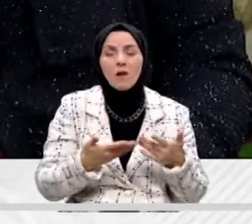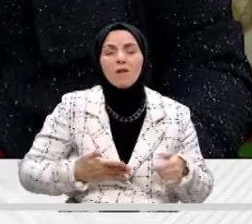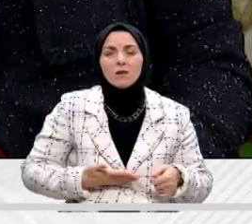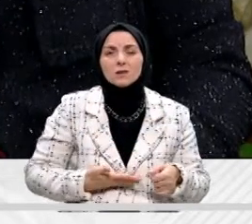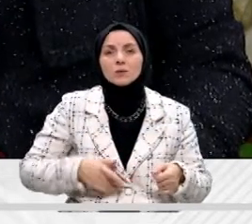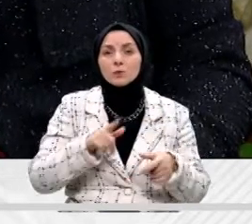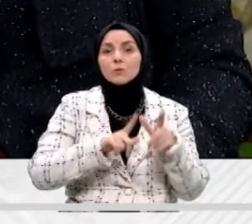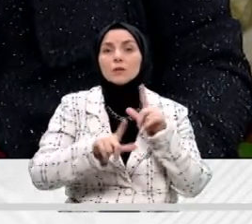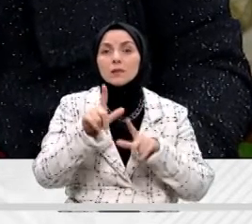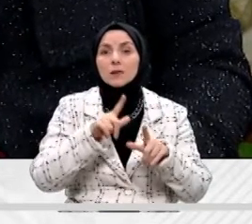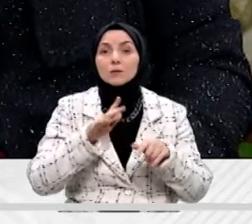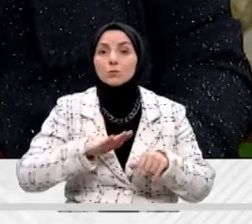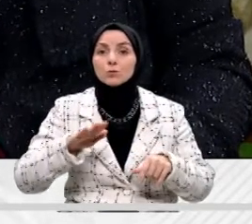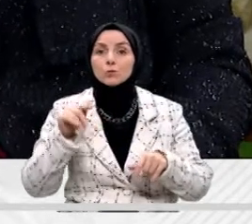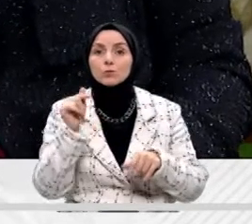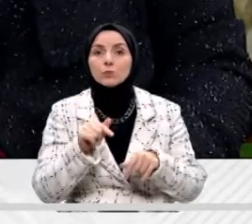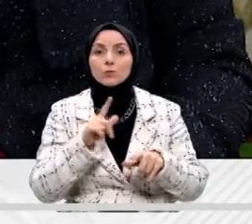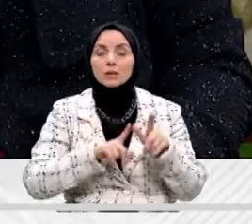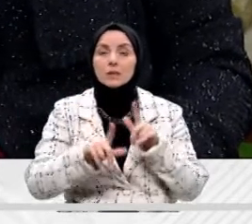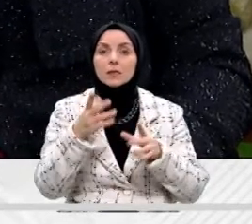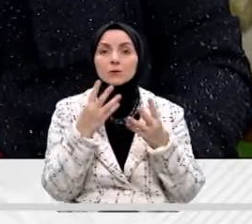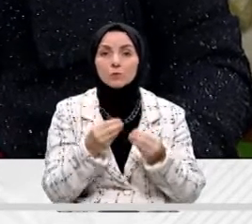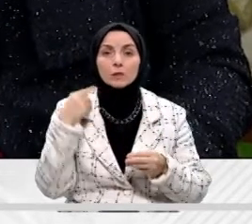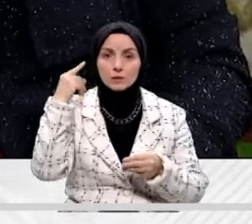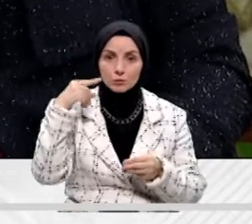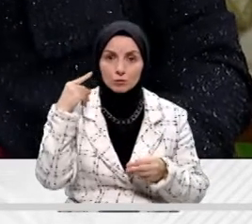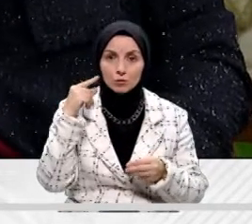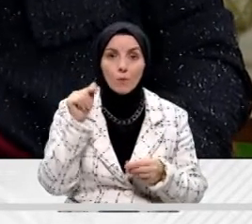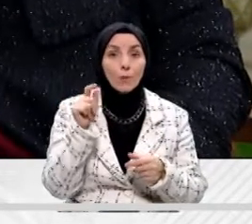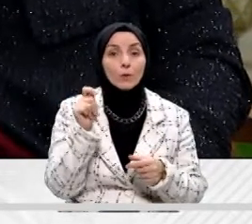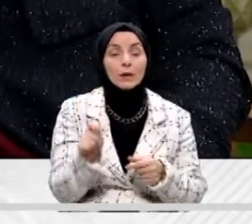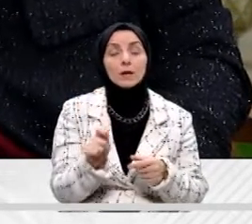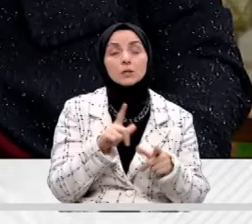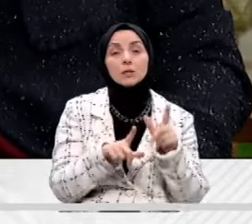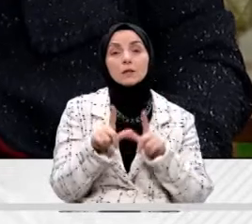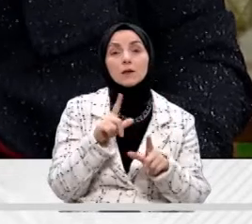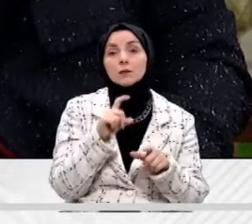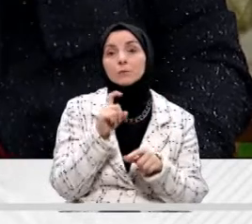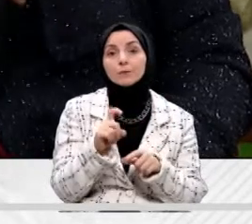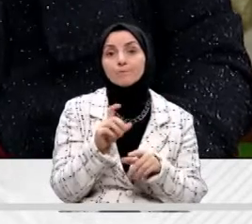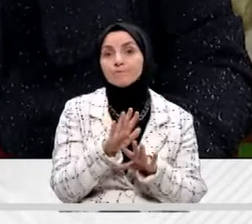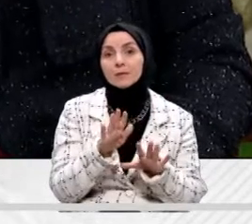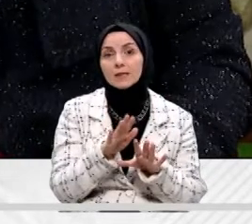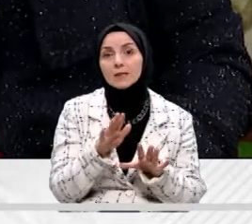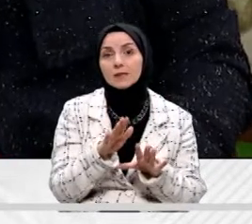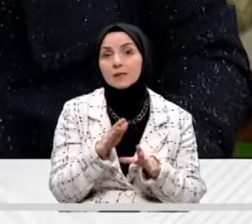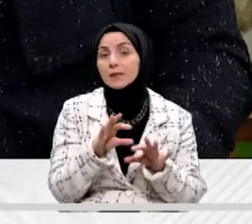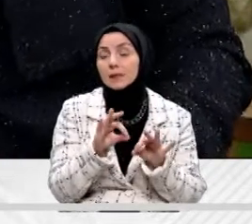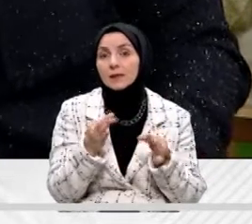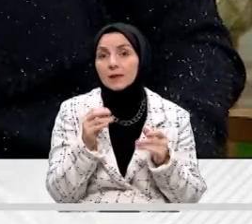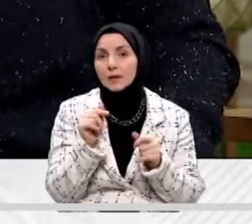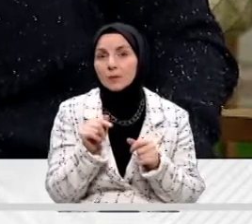çocuk bunu ihtiyaç olarak hissediyor Peki ihtiyaç bu bu gerçek ihtiyaç mı değil Nedir bu sizin onda olan